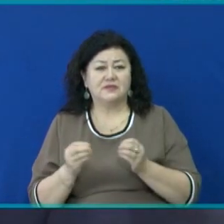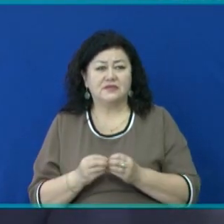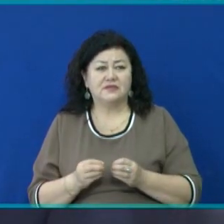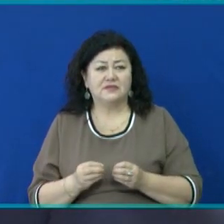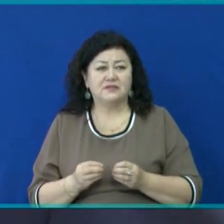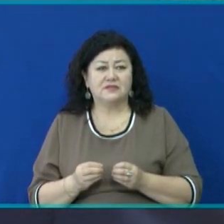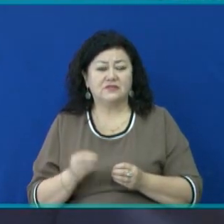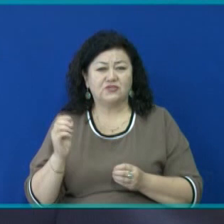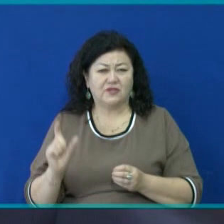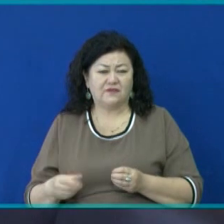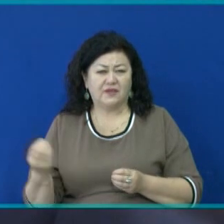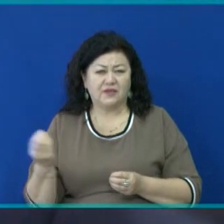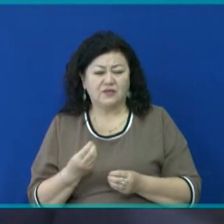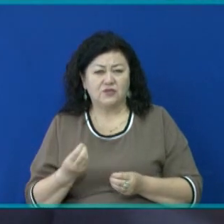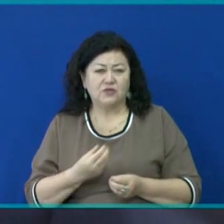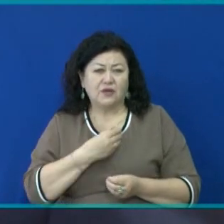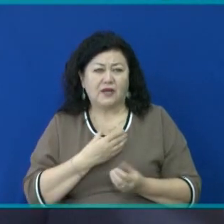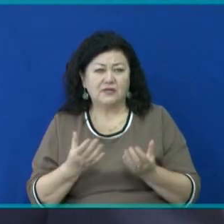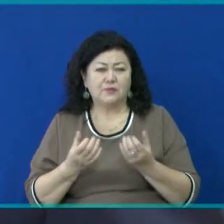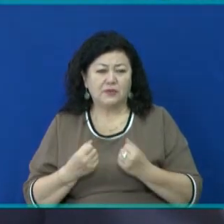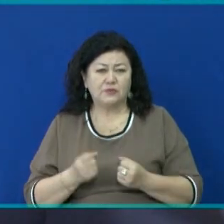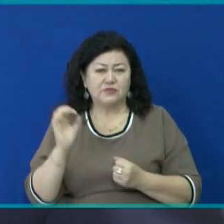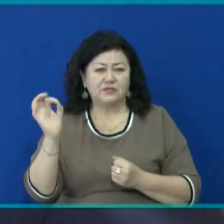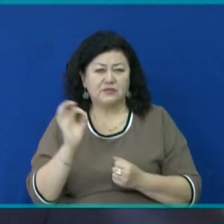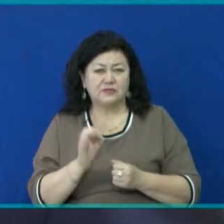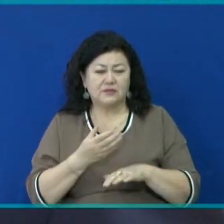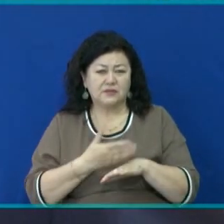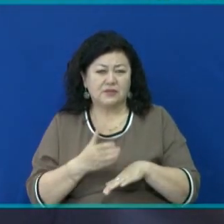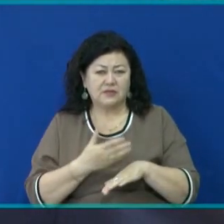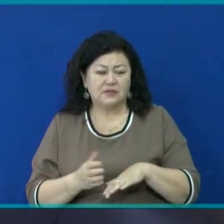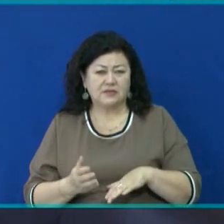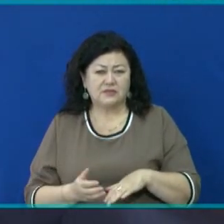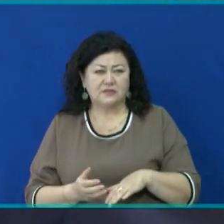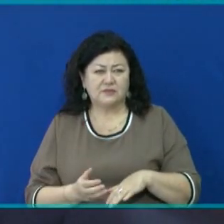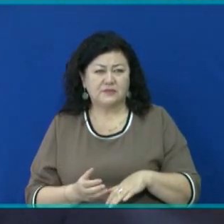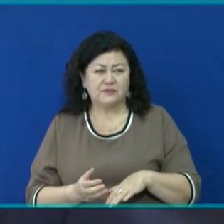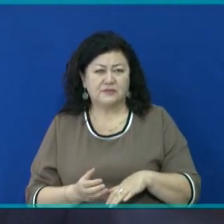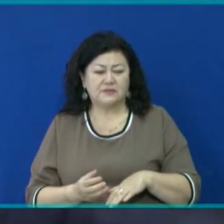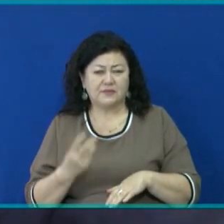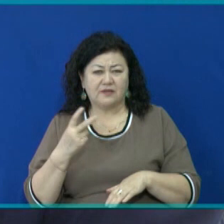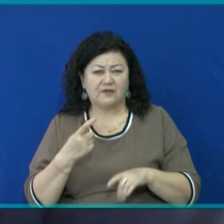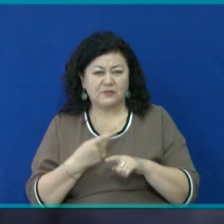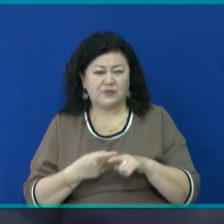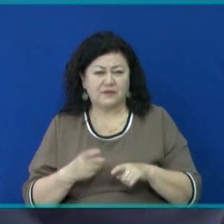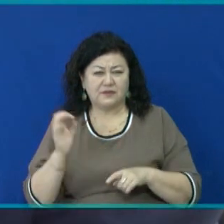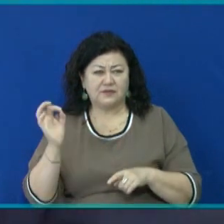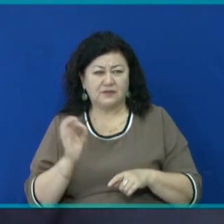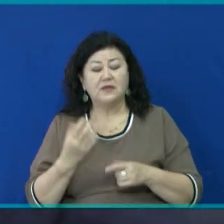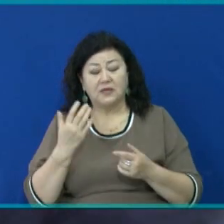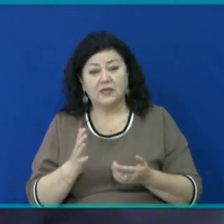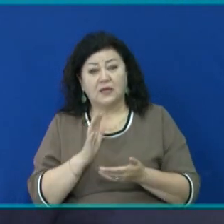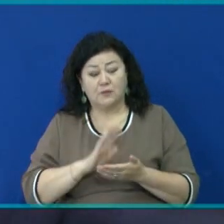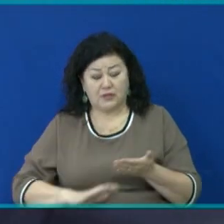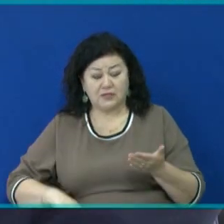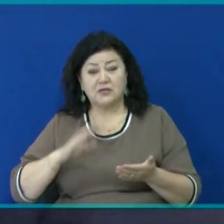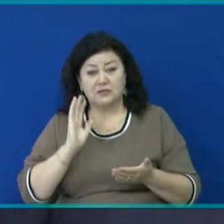алайын деп тұр қазір тағы да осы. Таяуда оларда алады жолдарды да бекітіп жатыр. Осы жұмыспен жалғаса беретін болады.